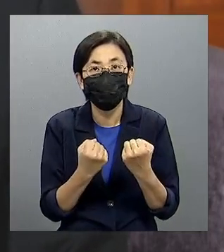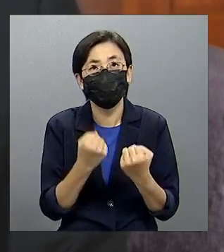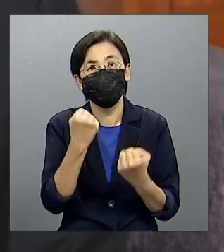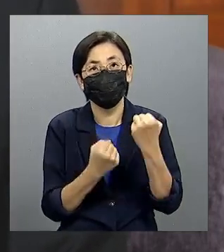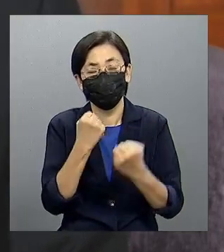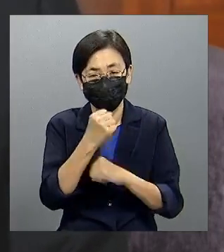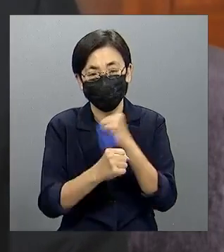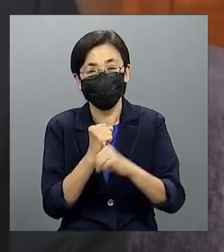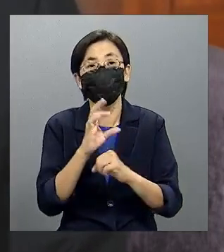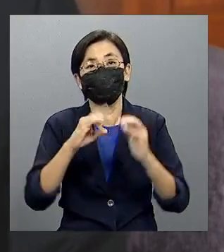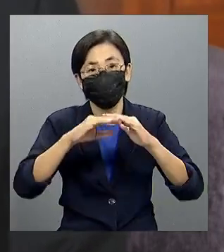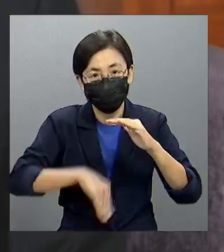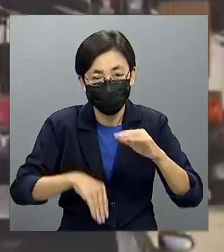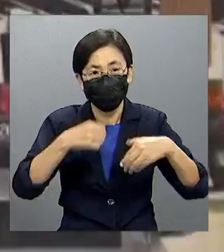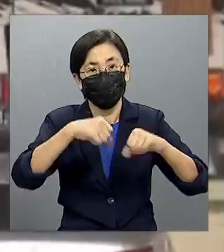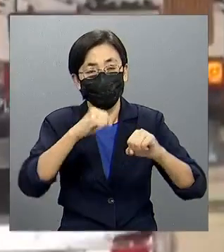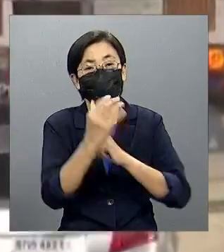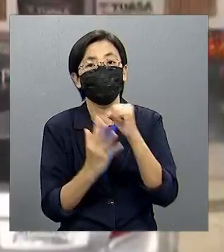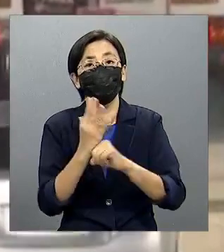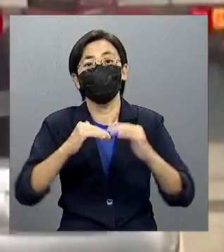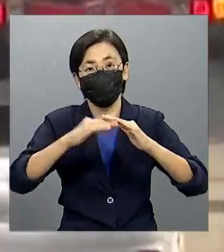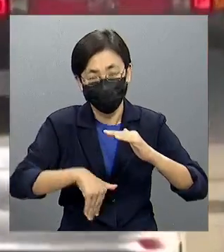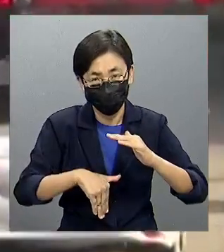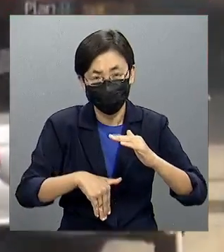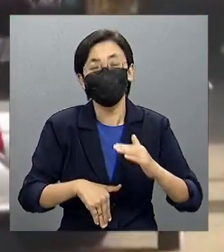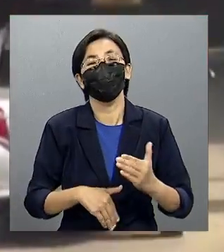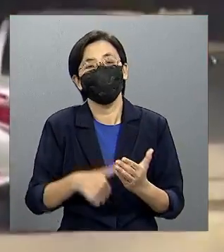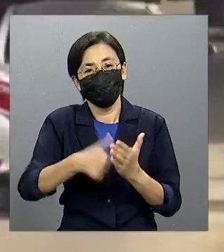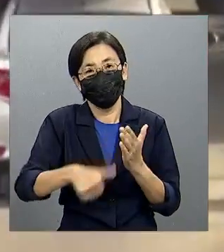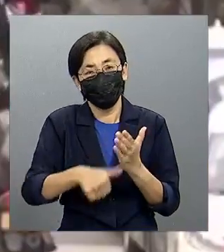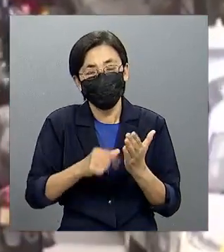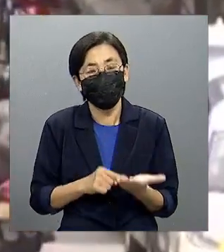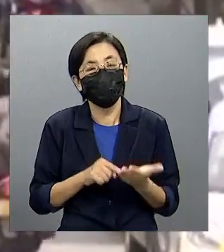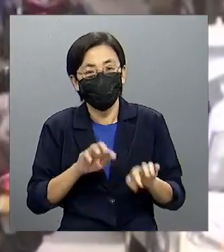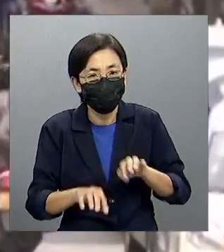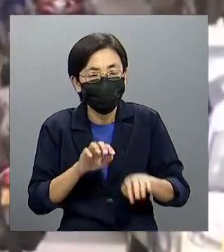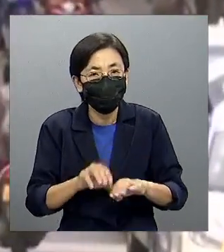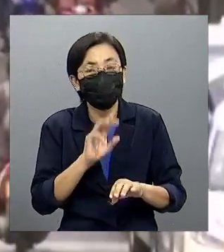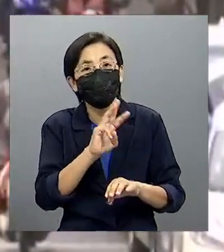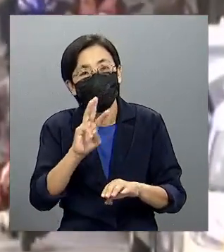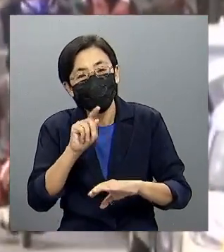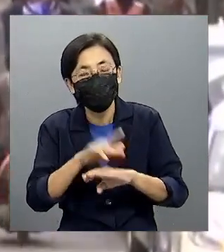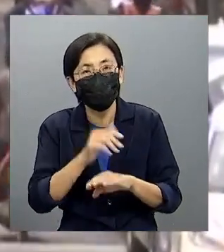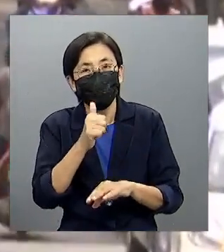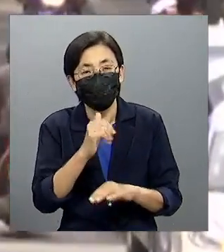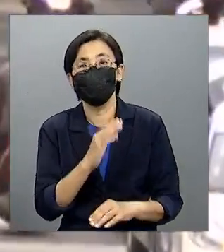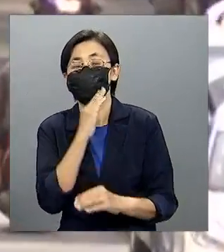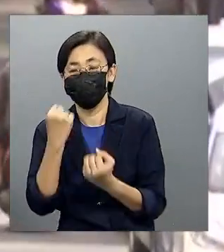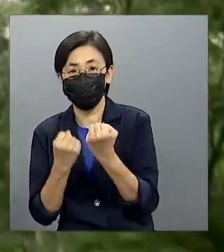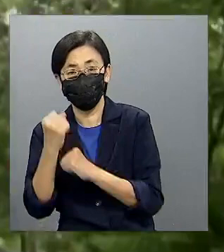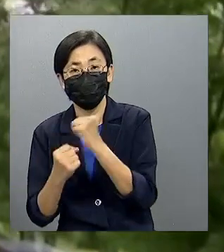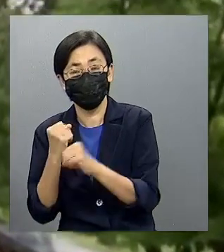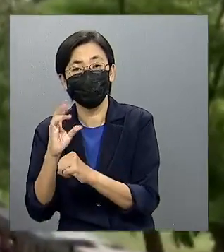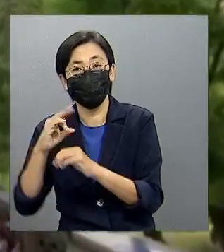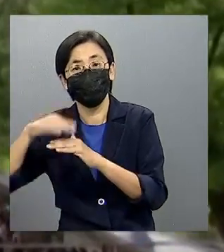แล้วก็มอเตอร์ไซค์ไม่ถึง5ปีอยู่แล้วนะครับแต่ว่ารถยนต์ที่มีอายุเกิน7ปีแล้วก็มอเตอร์ไซค์ที่มีอายุเกิน5